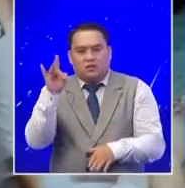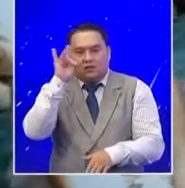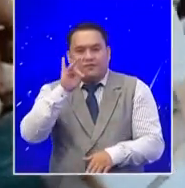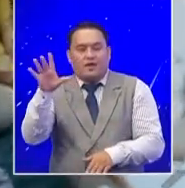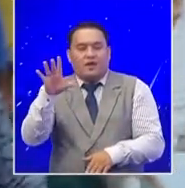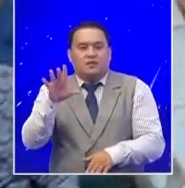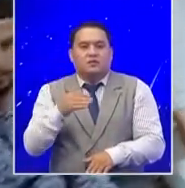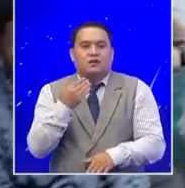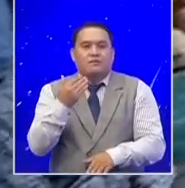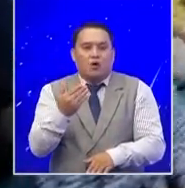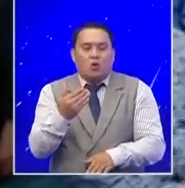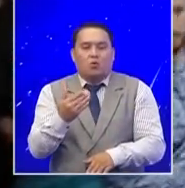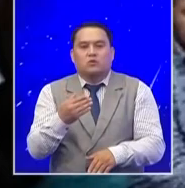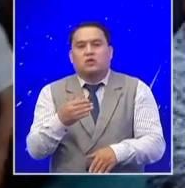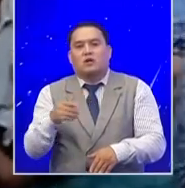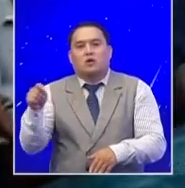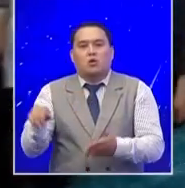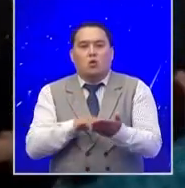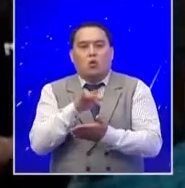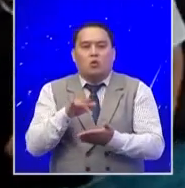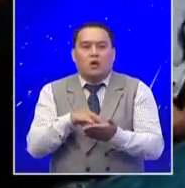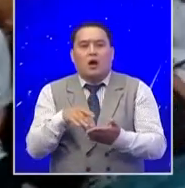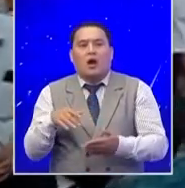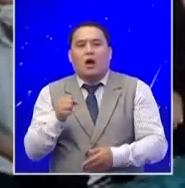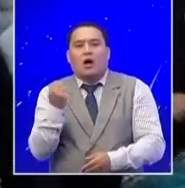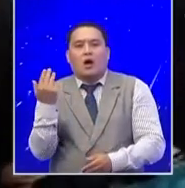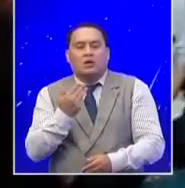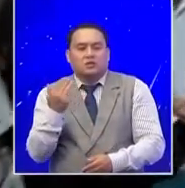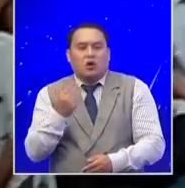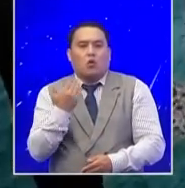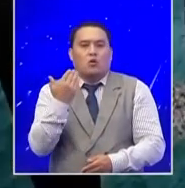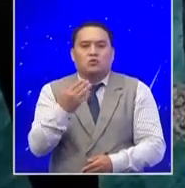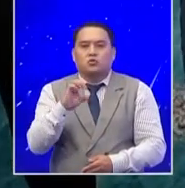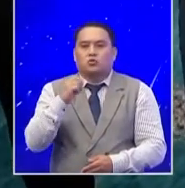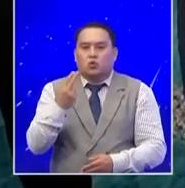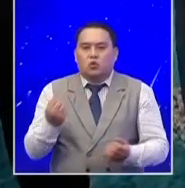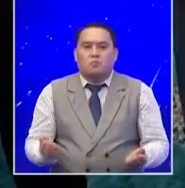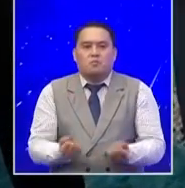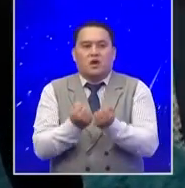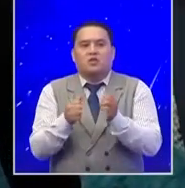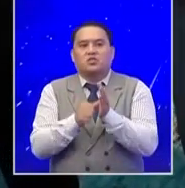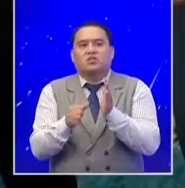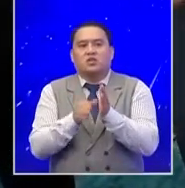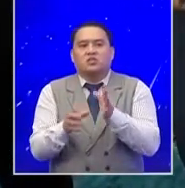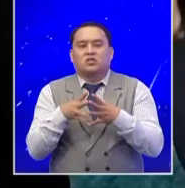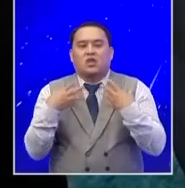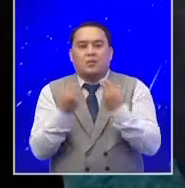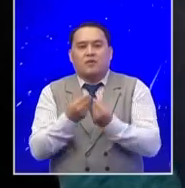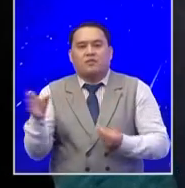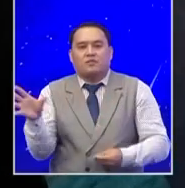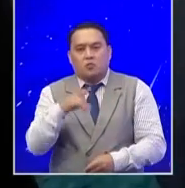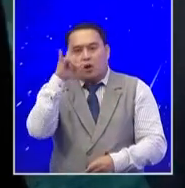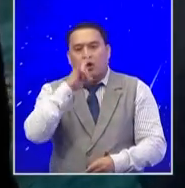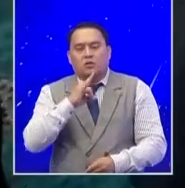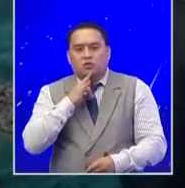стране филантропа Биби Жамала Апа из города Актау. По словам организаторов, благодаря ее социальной поддержке более 60 семей по всей стране